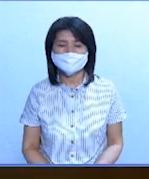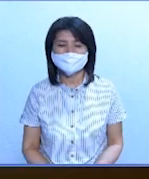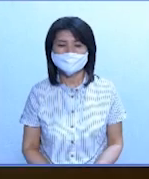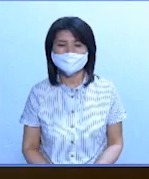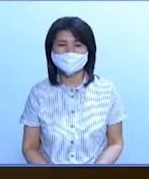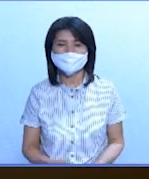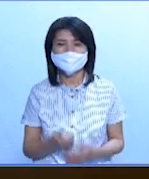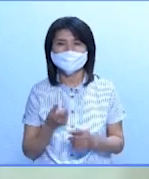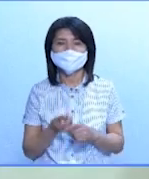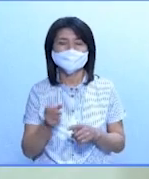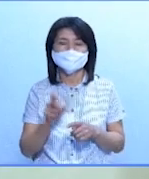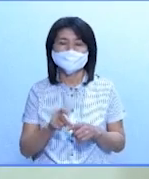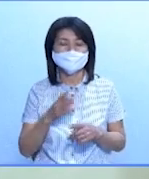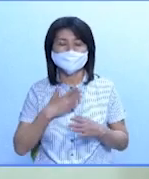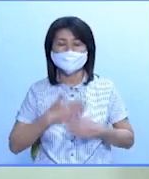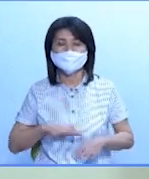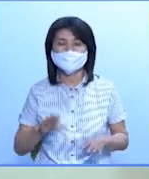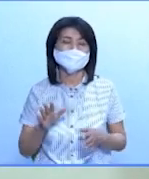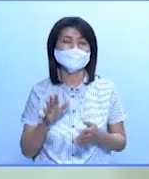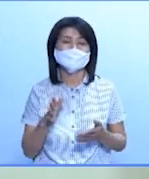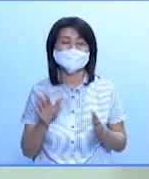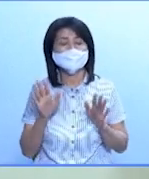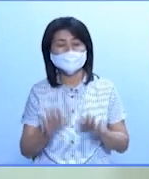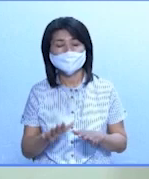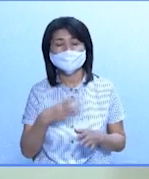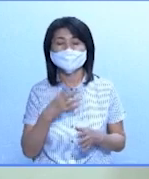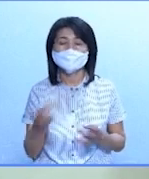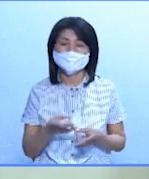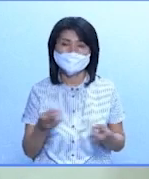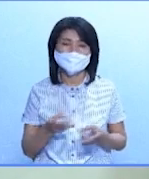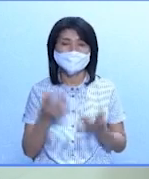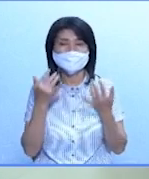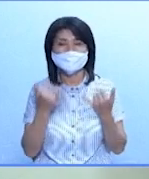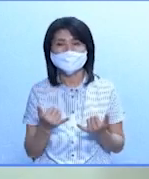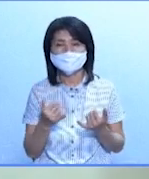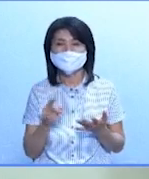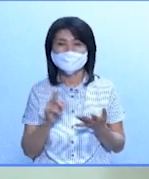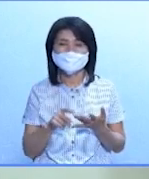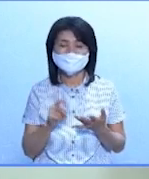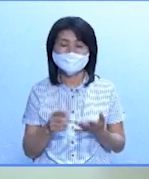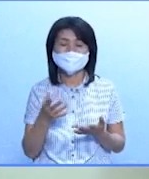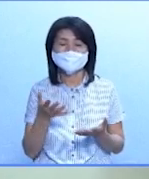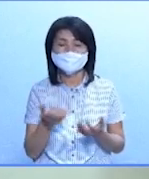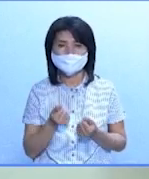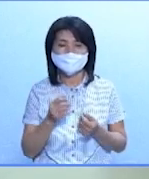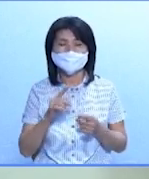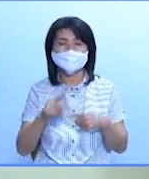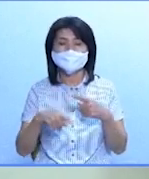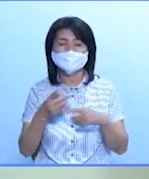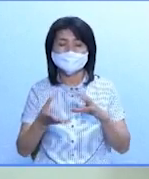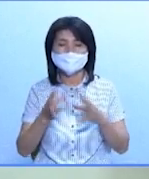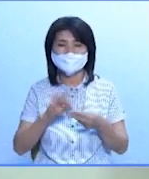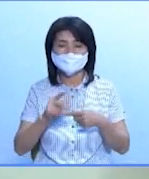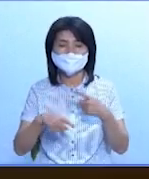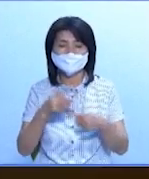Конечно, не очень приятная процедура, но такая необходимая сейчас. Анализ у меня взяли, и результат будет готов